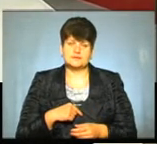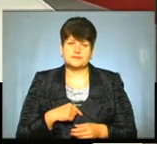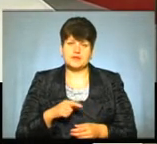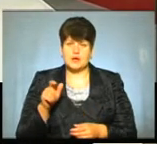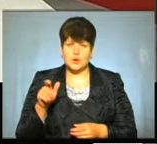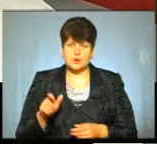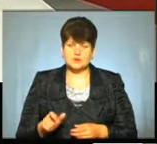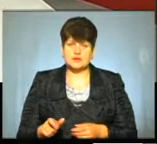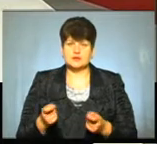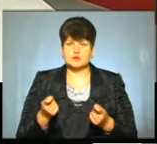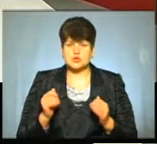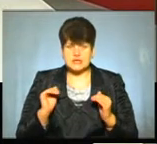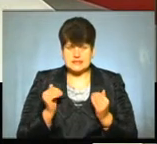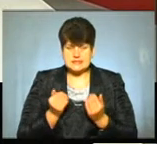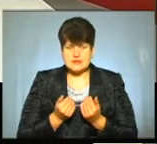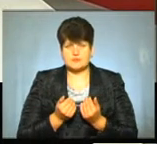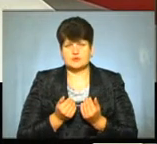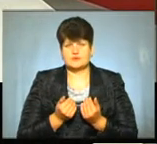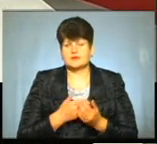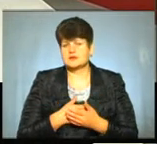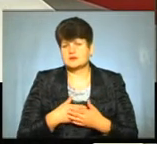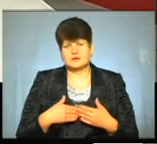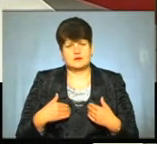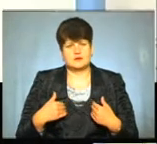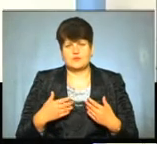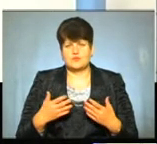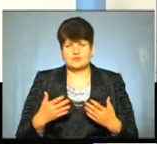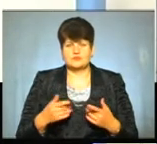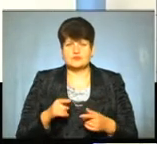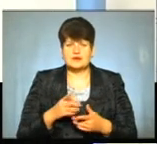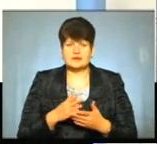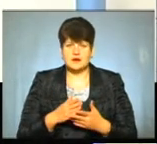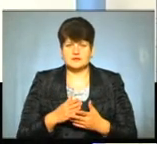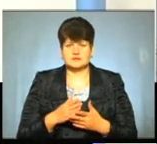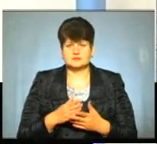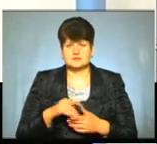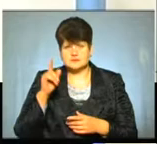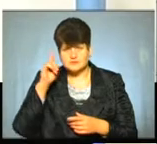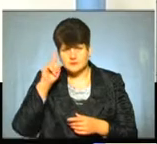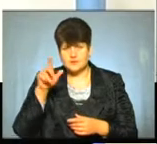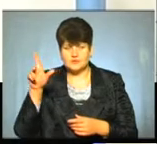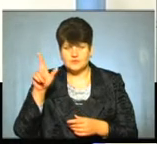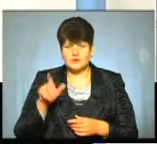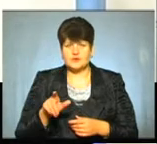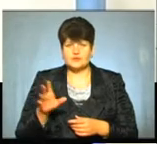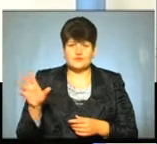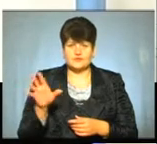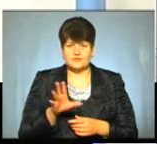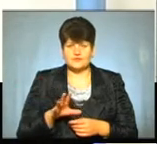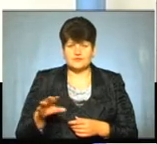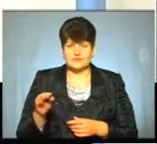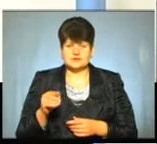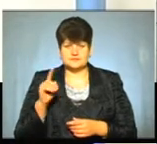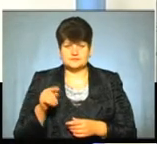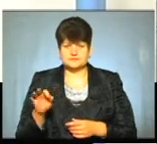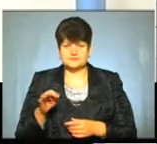він людина така трошки замкнута, і вона не хоче, вона є так публічна людина, оскільки вона по той бік